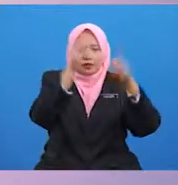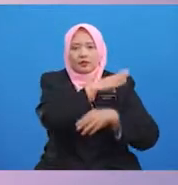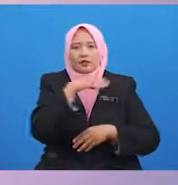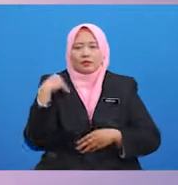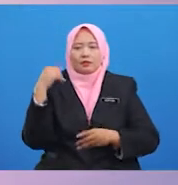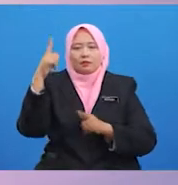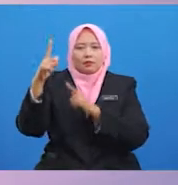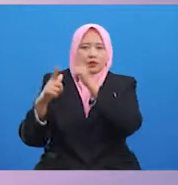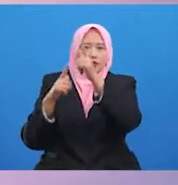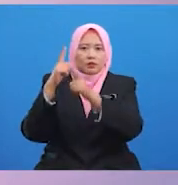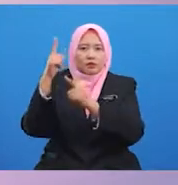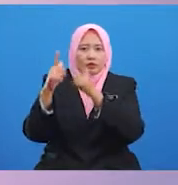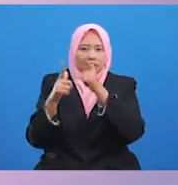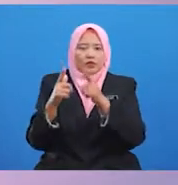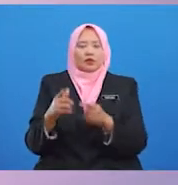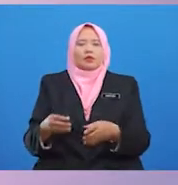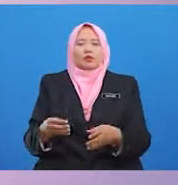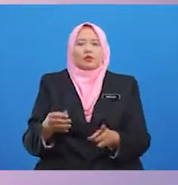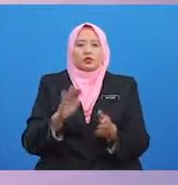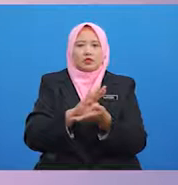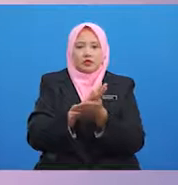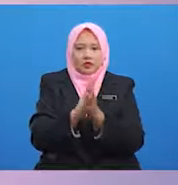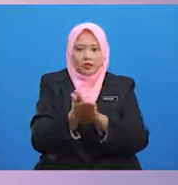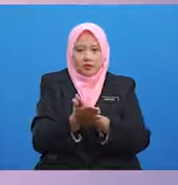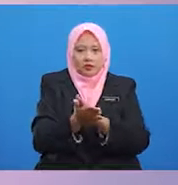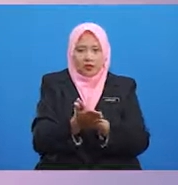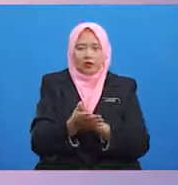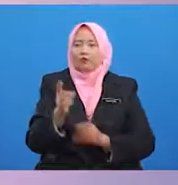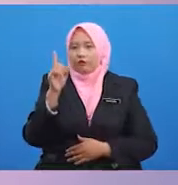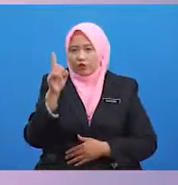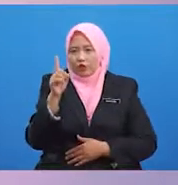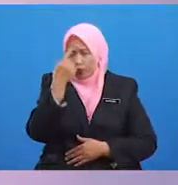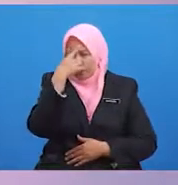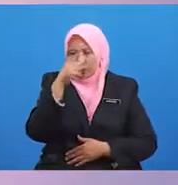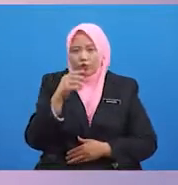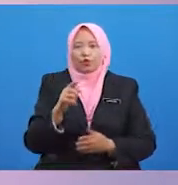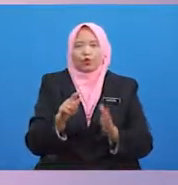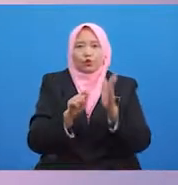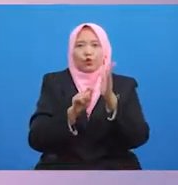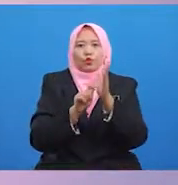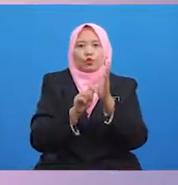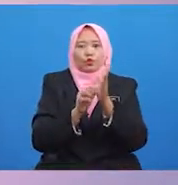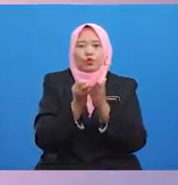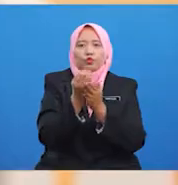telah menjadi pemacu utama kepada pertumbuhan ekonomi di Malaysia.